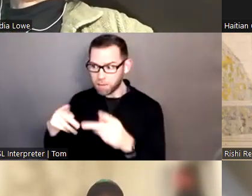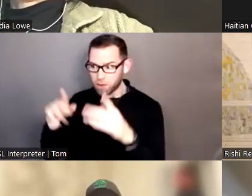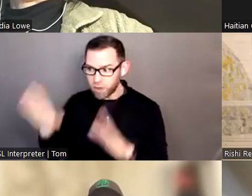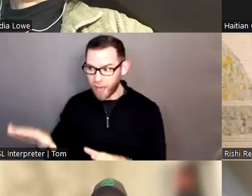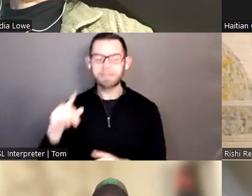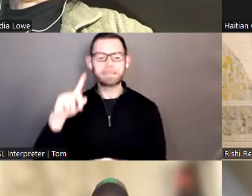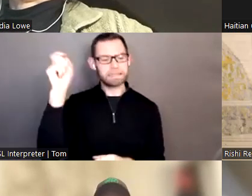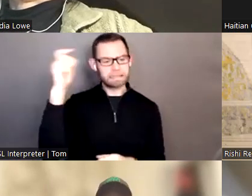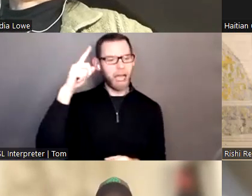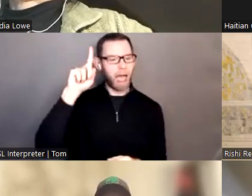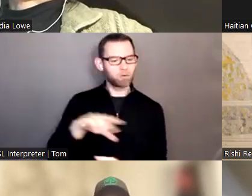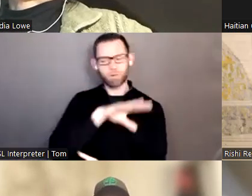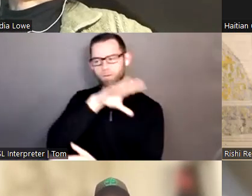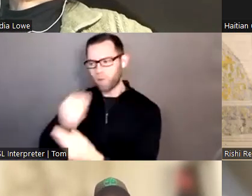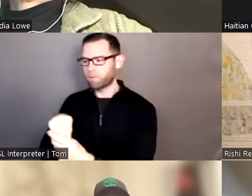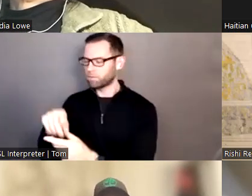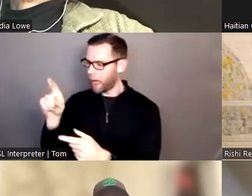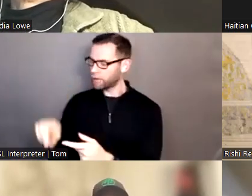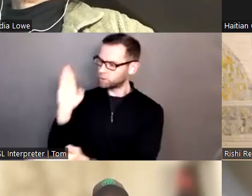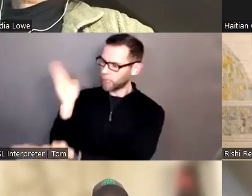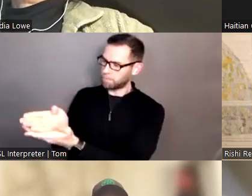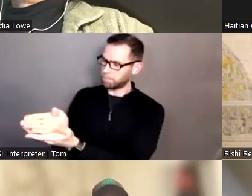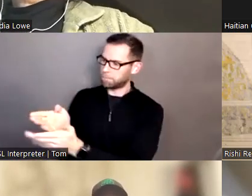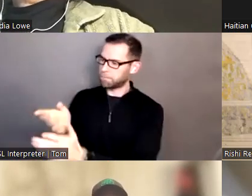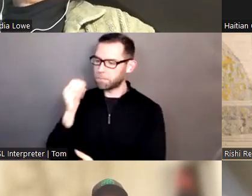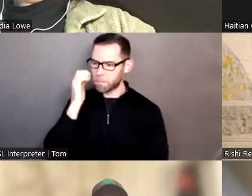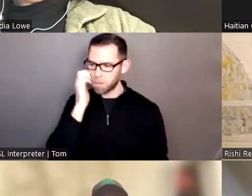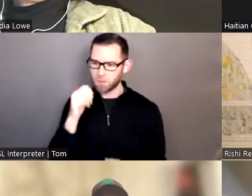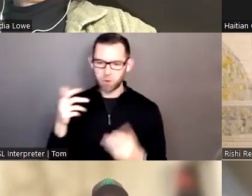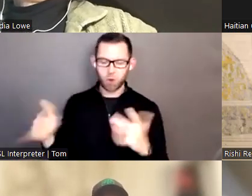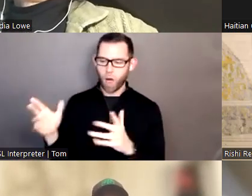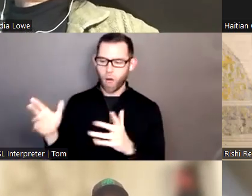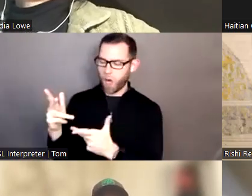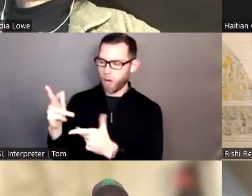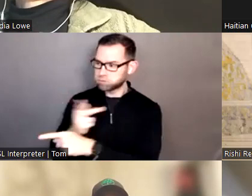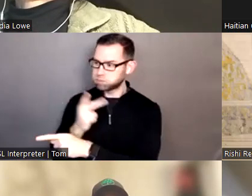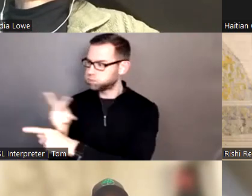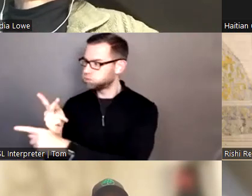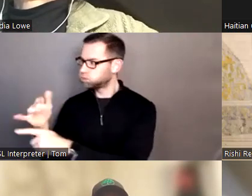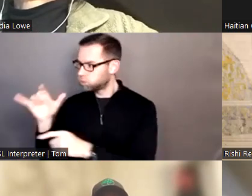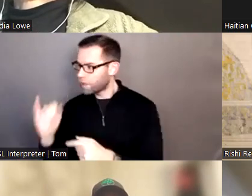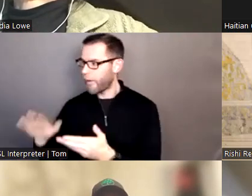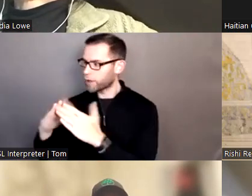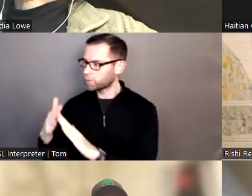et l'État doit intervenir pour capable développer